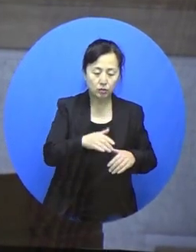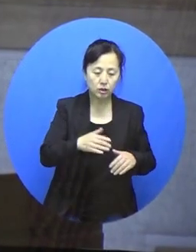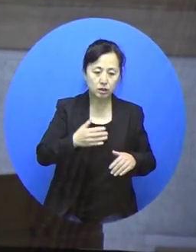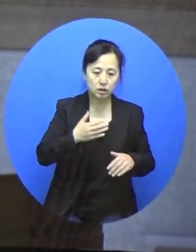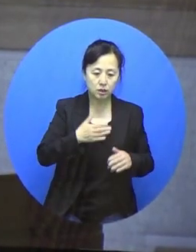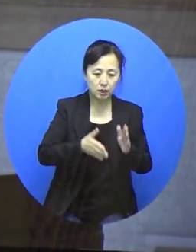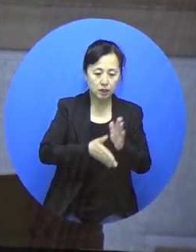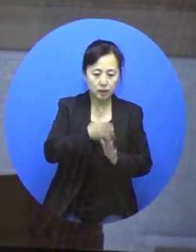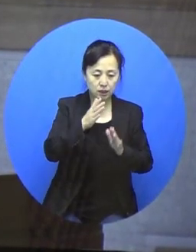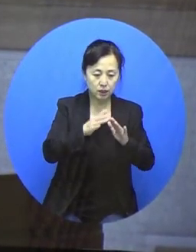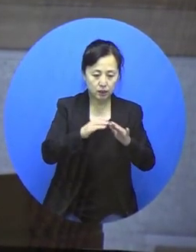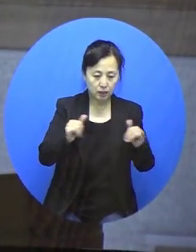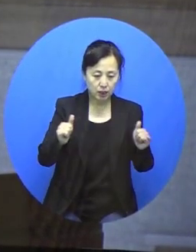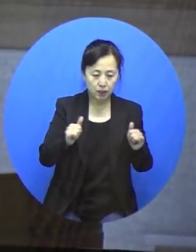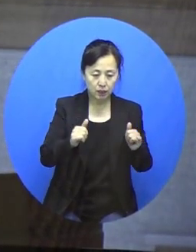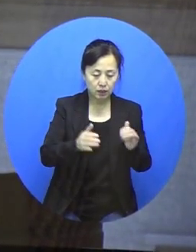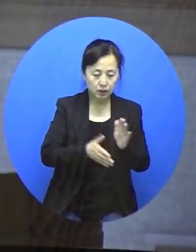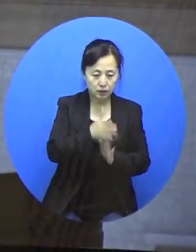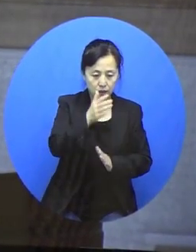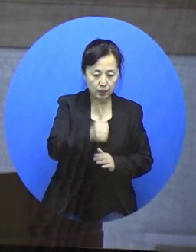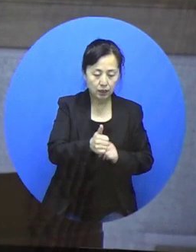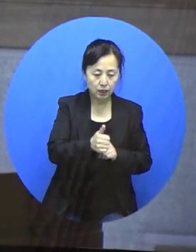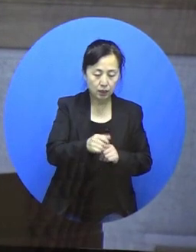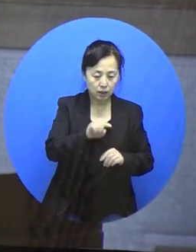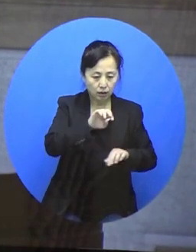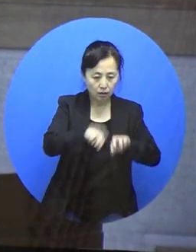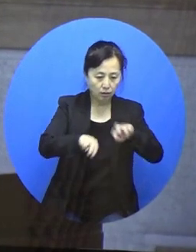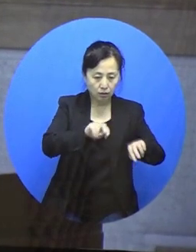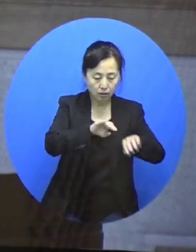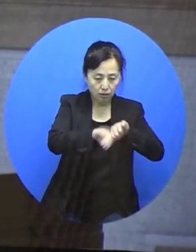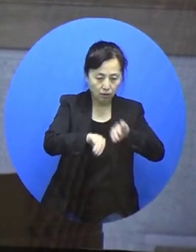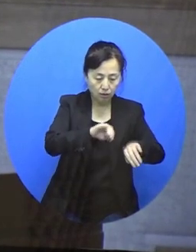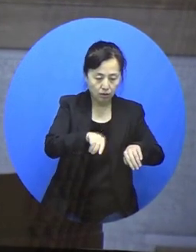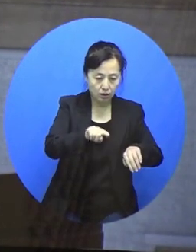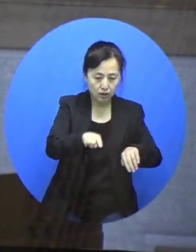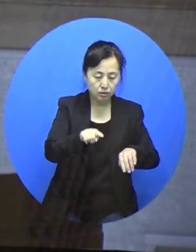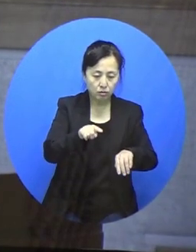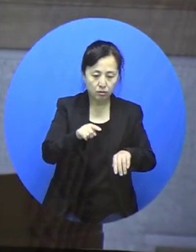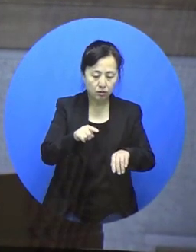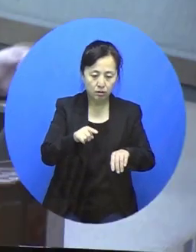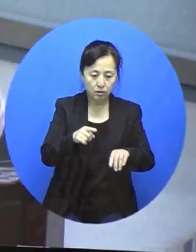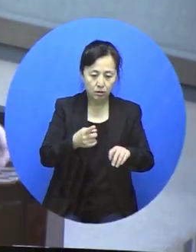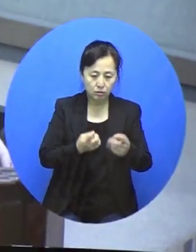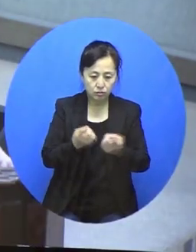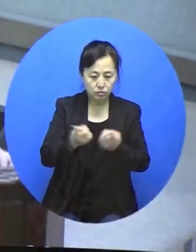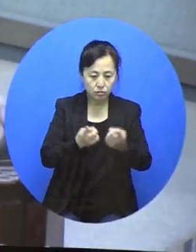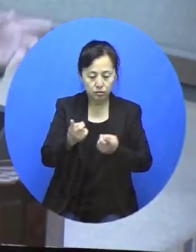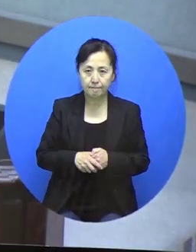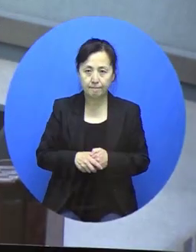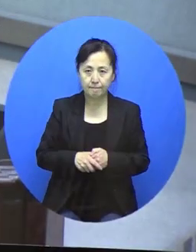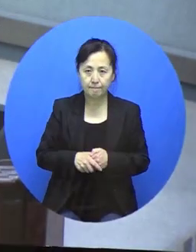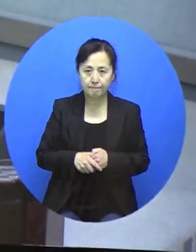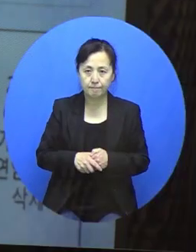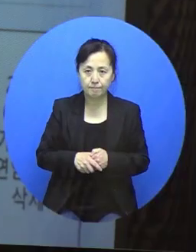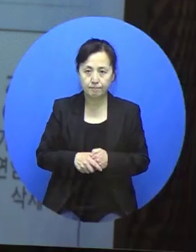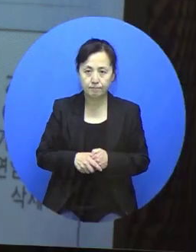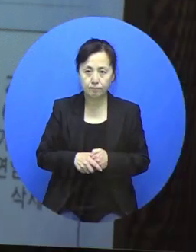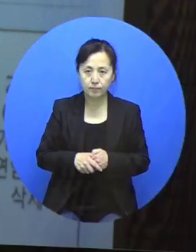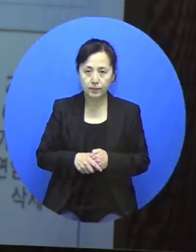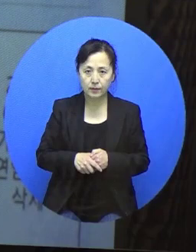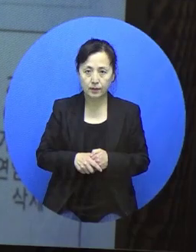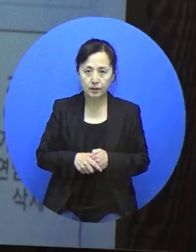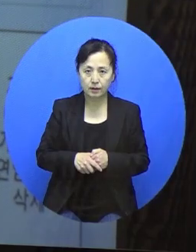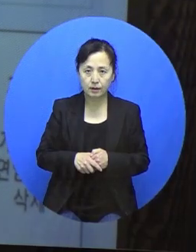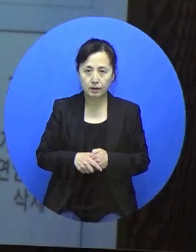없기 때문에 그런 것 같은데 연임 제한 같은 거를 저 유도하고 그러겠습니다. 있습니다. 그 지금 보시면